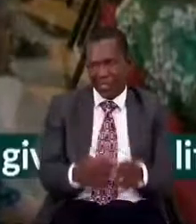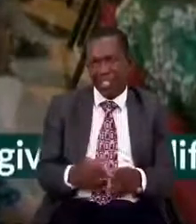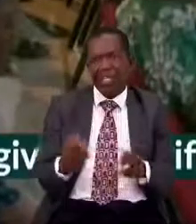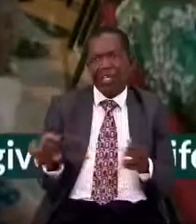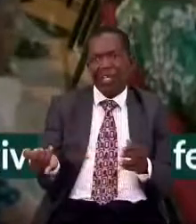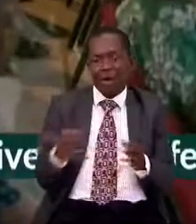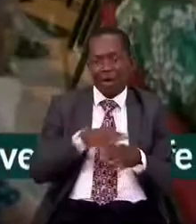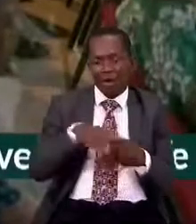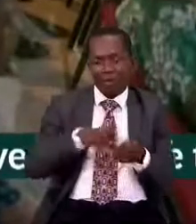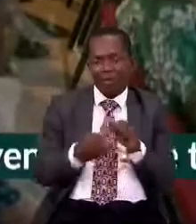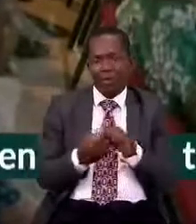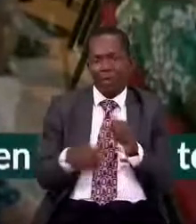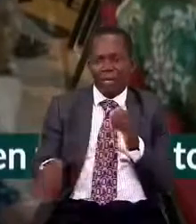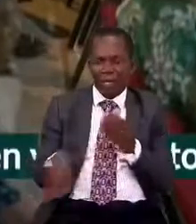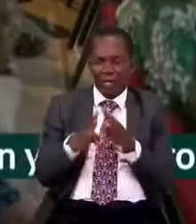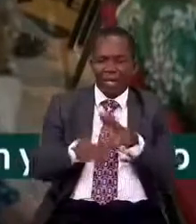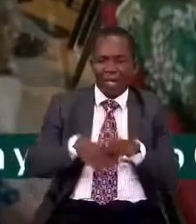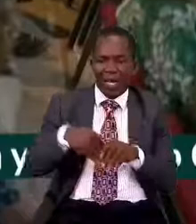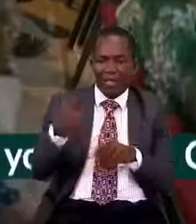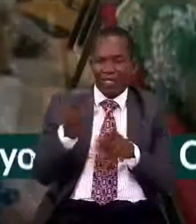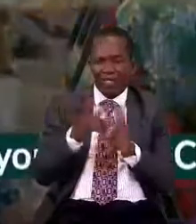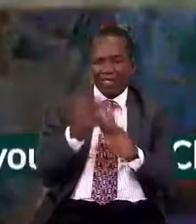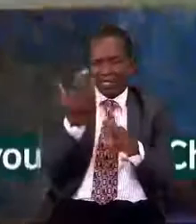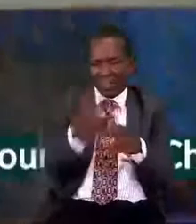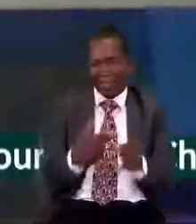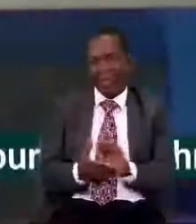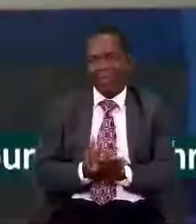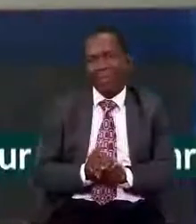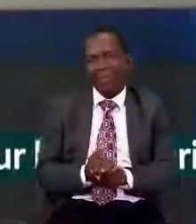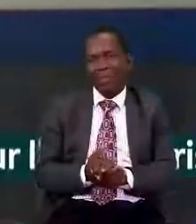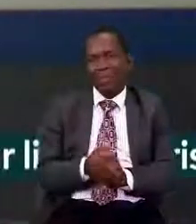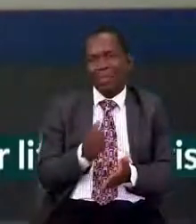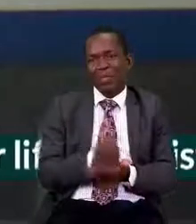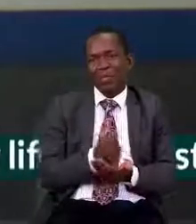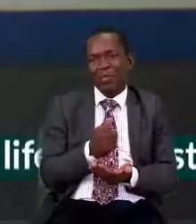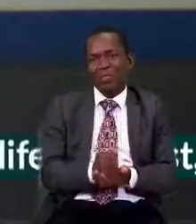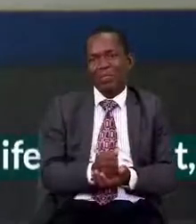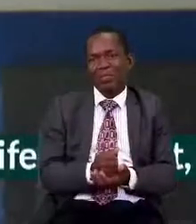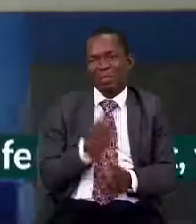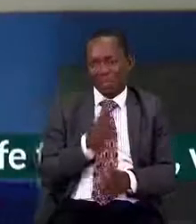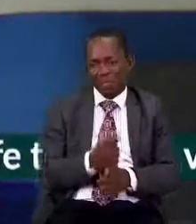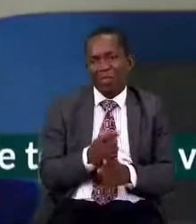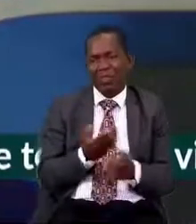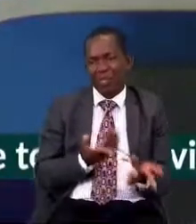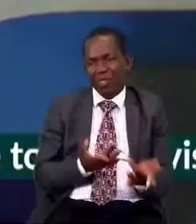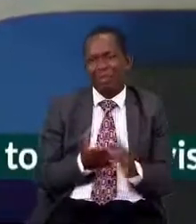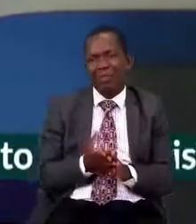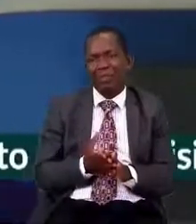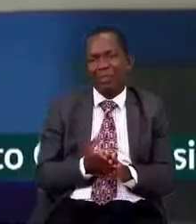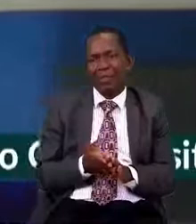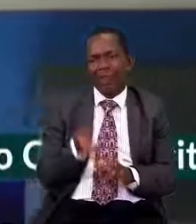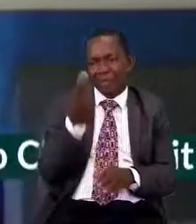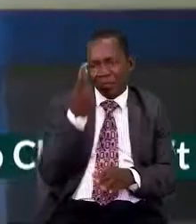disparaîtront. Seulement, attendez, vous allez le voir ce jour. Si vous ne croyez pas à un miracle,